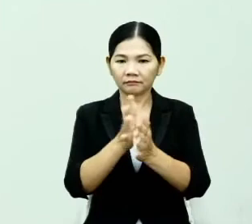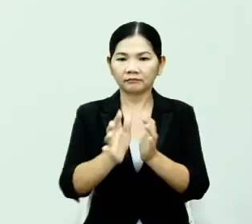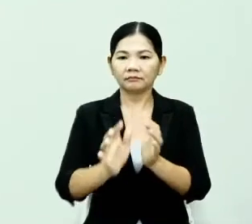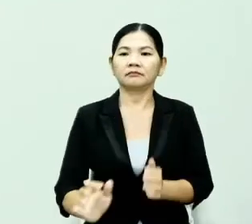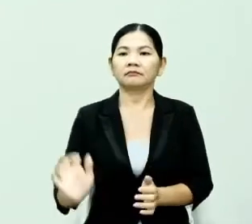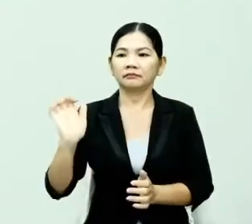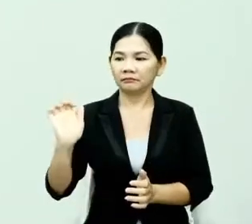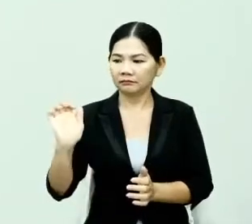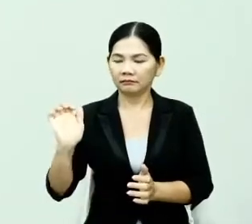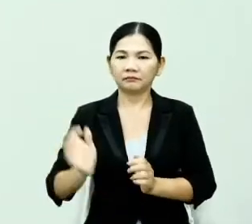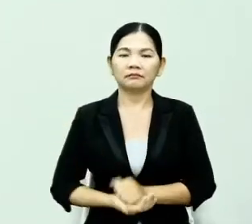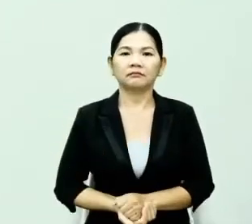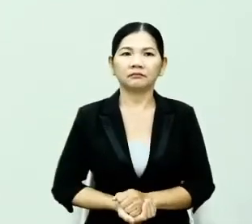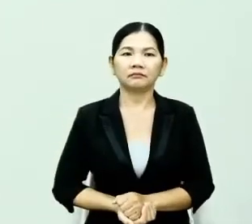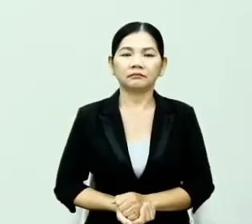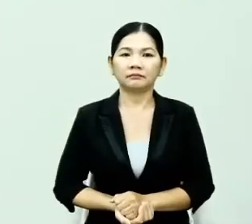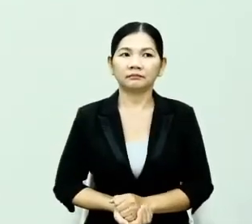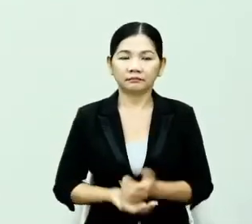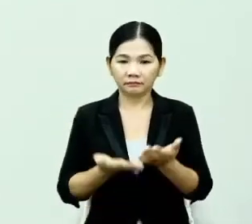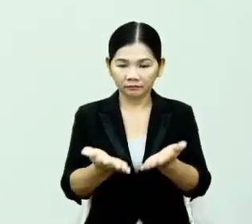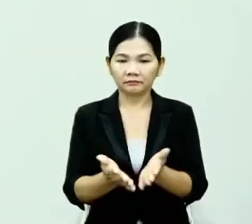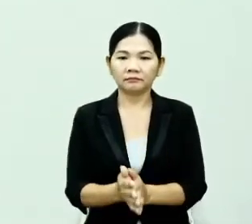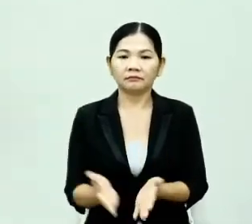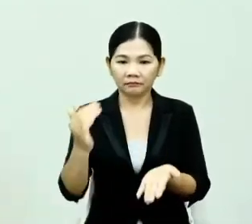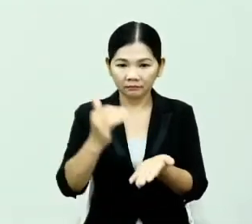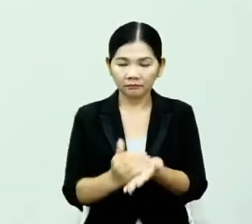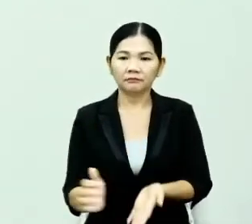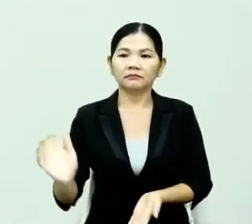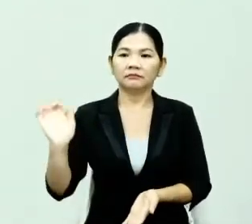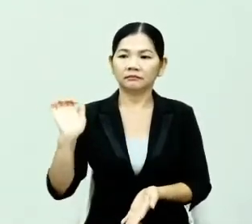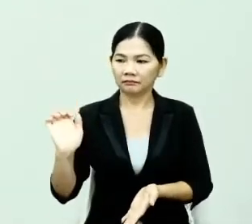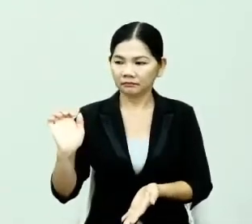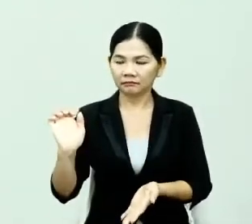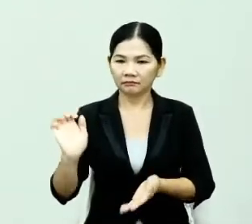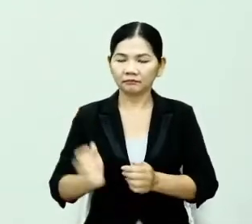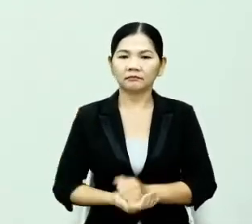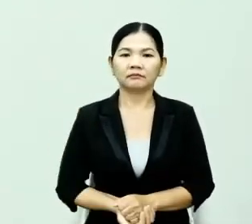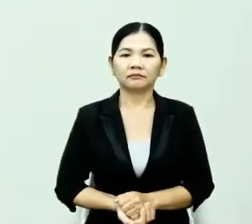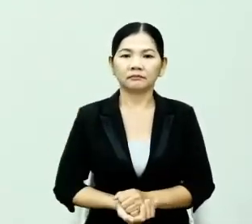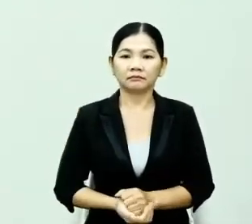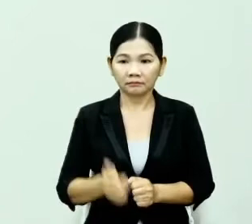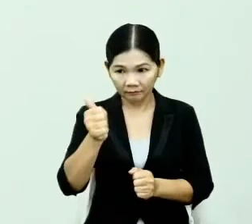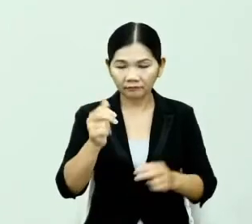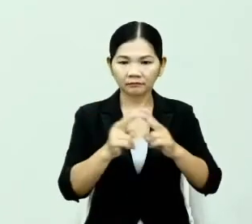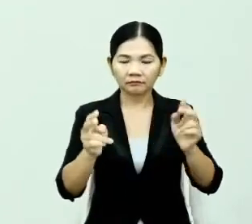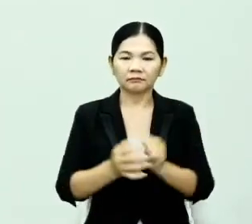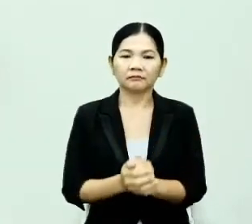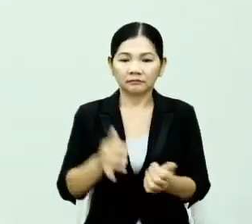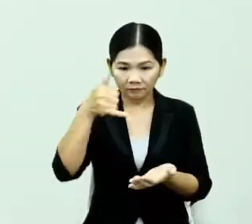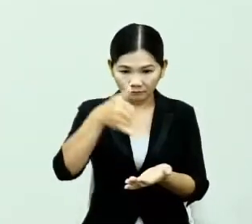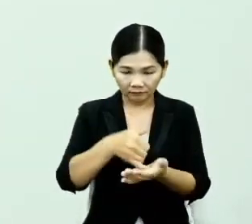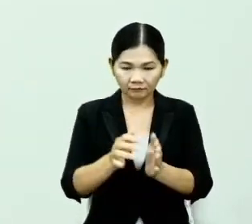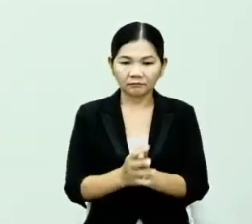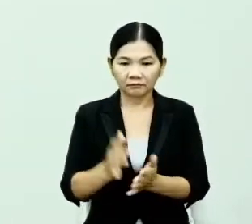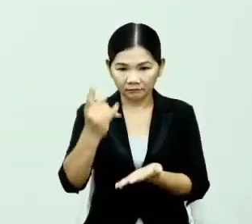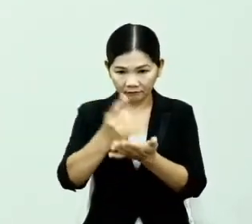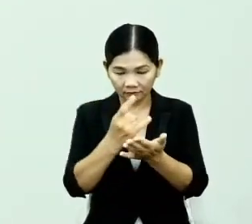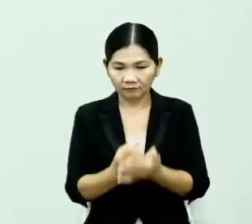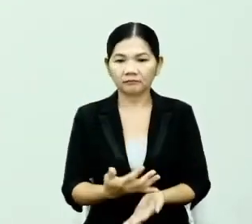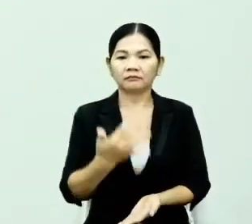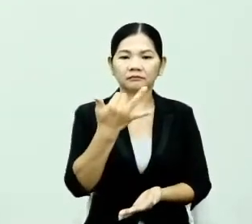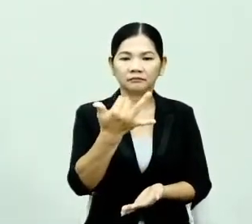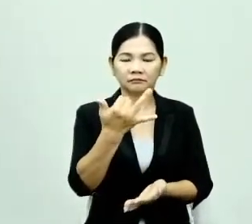អក្សរចកូនកូនអានដោយខ្លួនឯងចាល្អណាស់កូនយ៉ាងថ្ងៃនេះអ្នកគ្រូរៀនមេរៀនទី